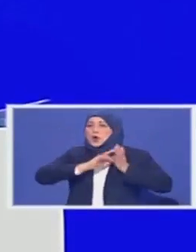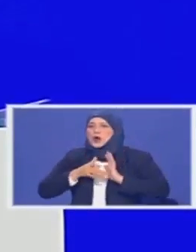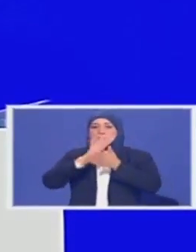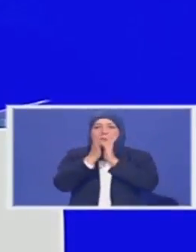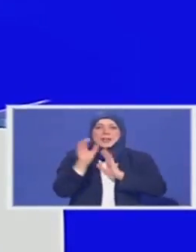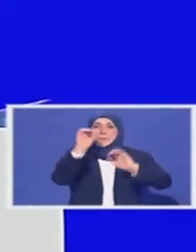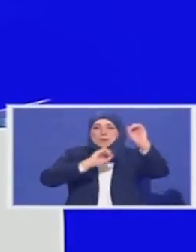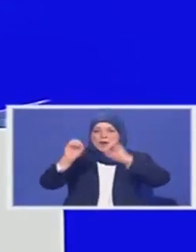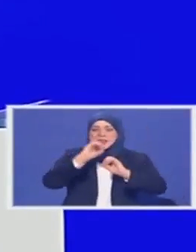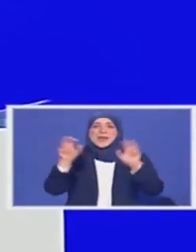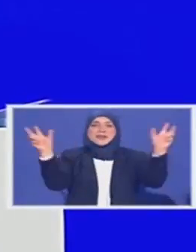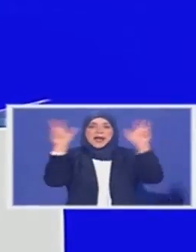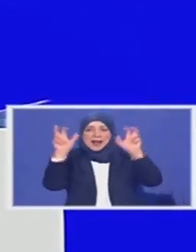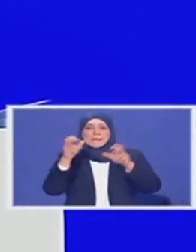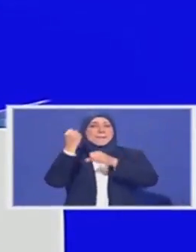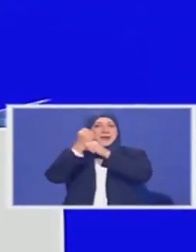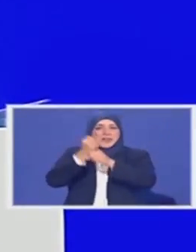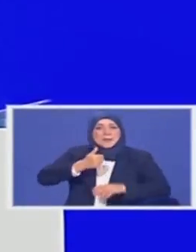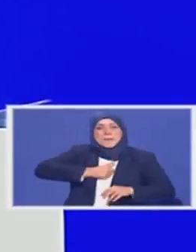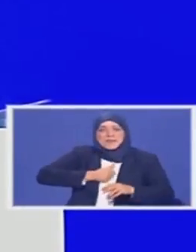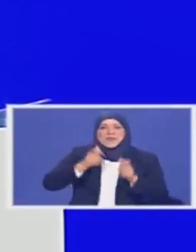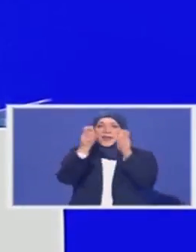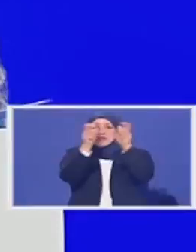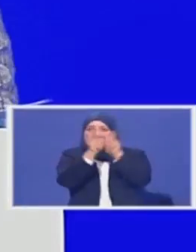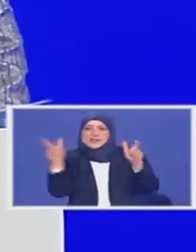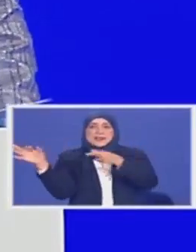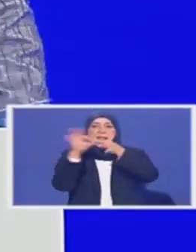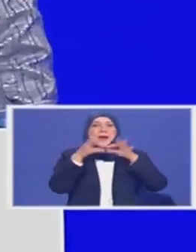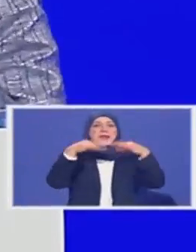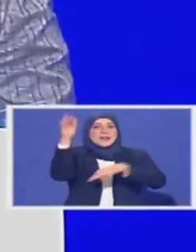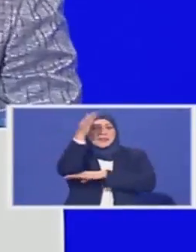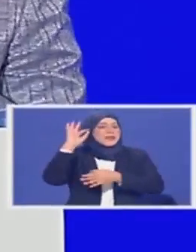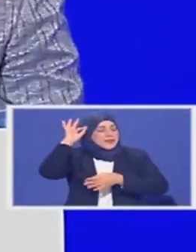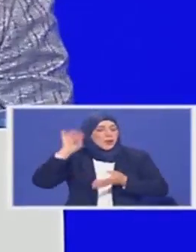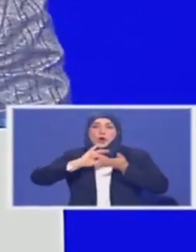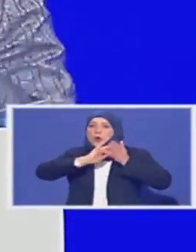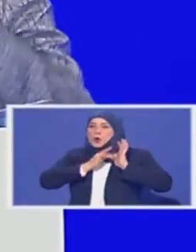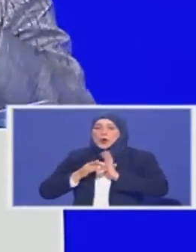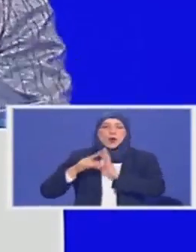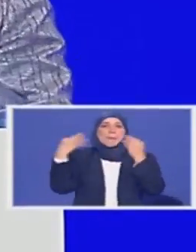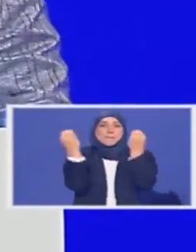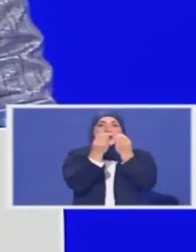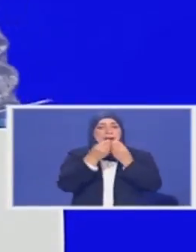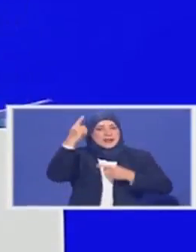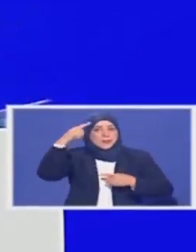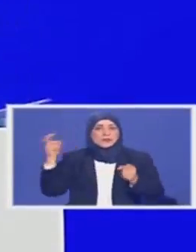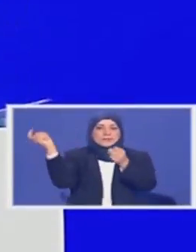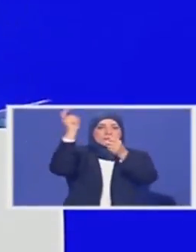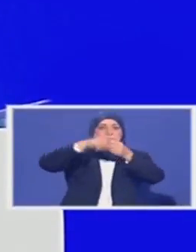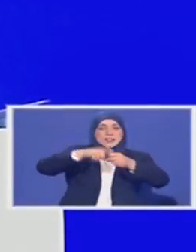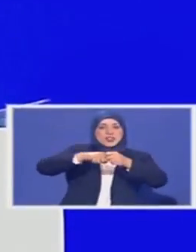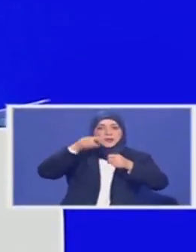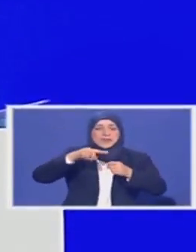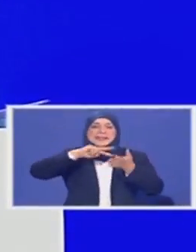للإعلام، للمهن، للحرف الصغرى، للمؤسسات، لكل مكونات المجتمع، للانخراط في